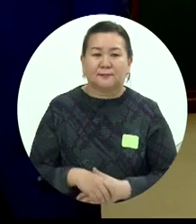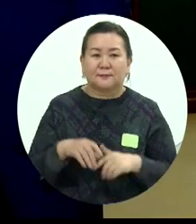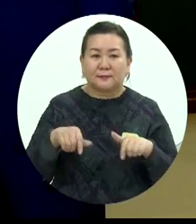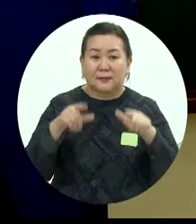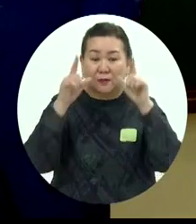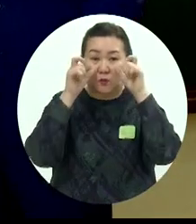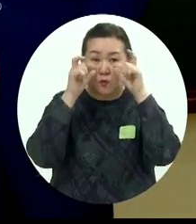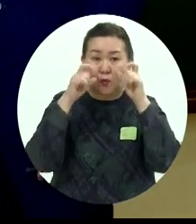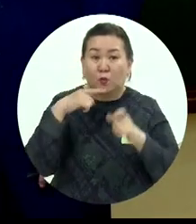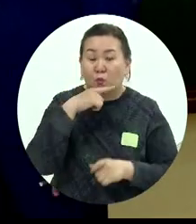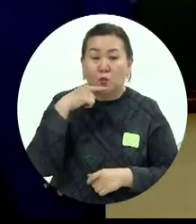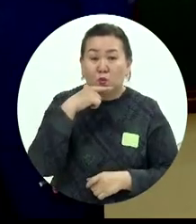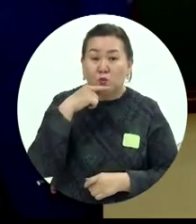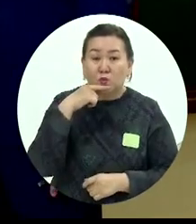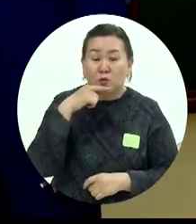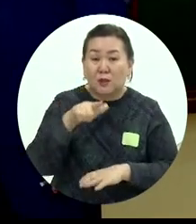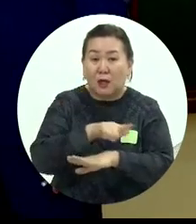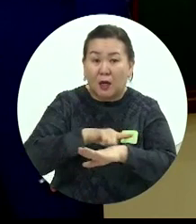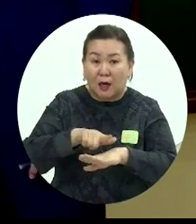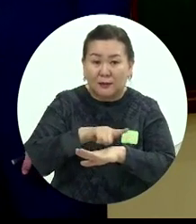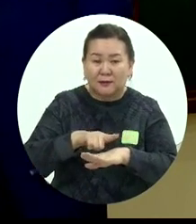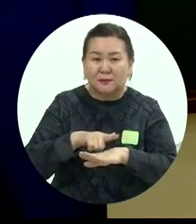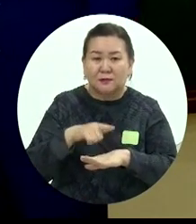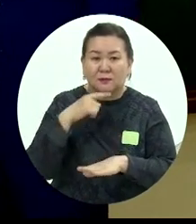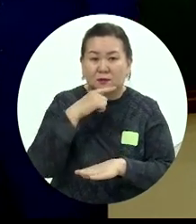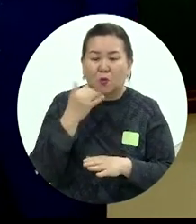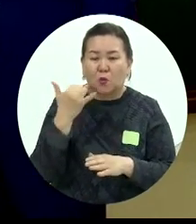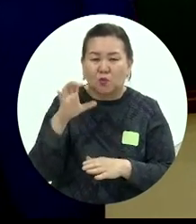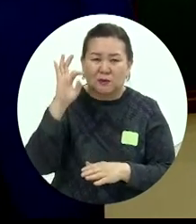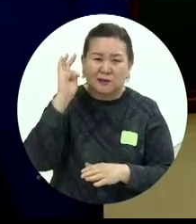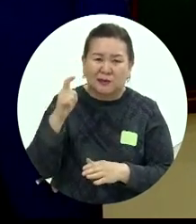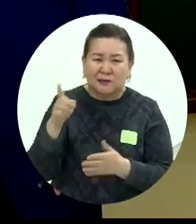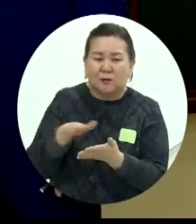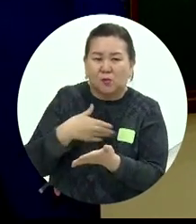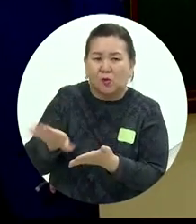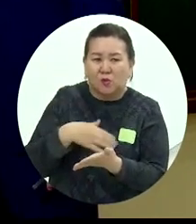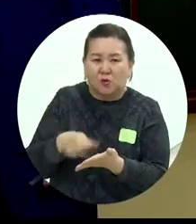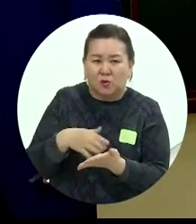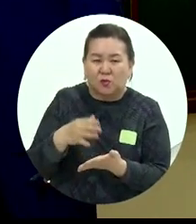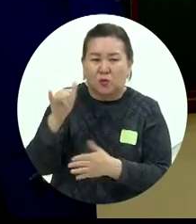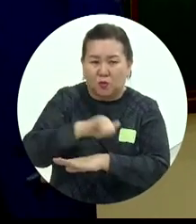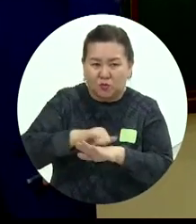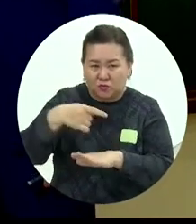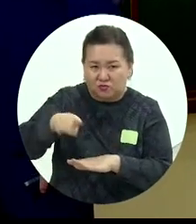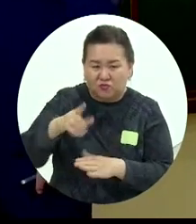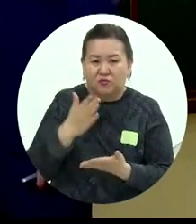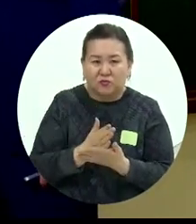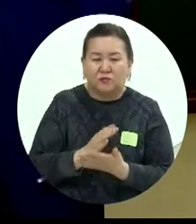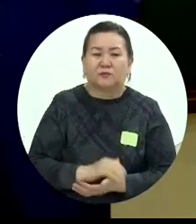За энэ зурган дээр бол улаан өнгөөр тэмдэглэгдсэн газрууд бол ус маань одоо хамгийн ихээр бохирдсон улсууд гэсэн